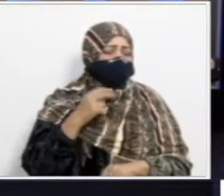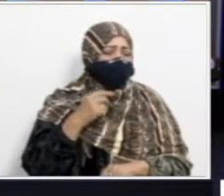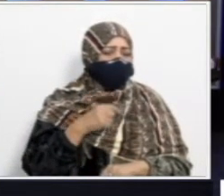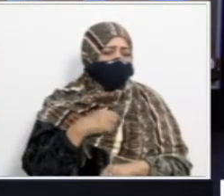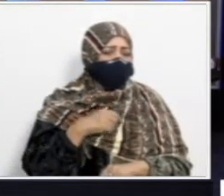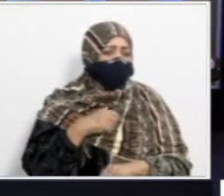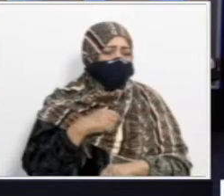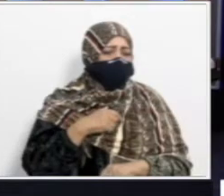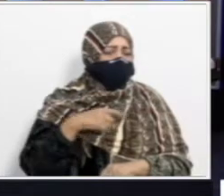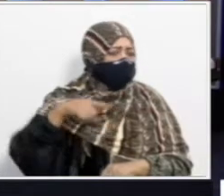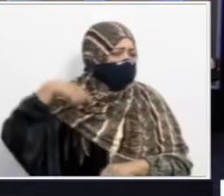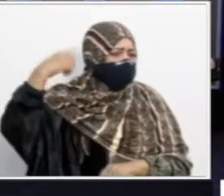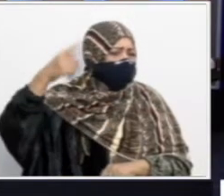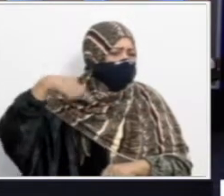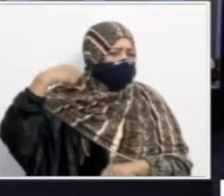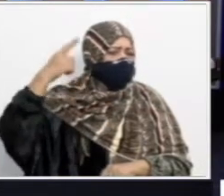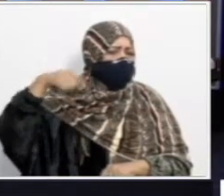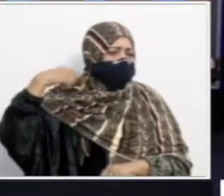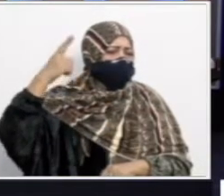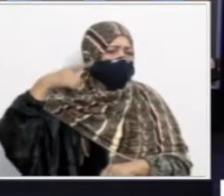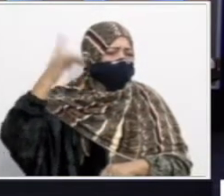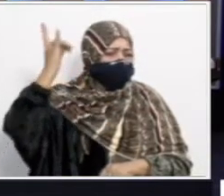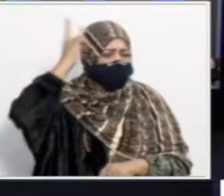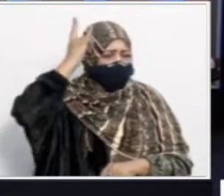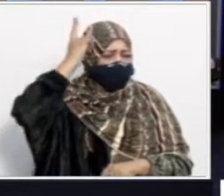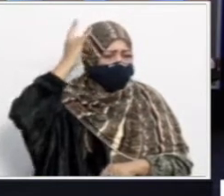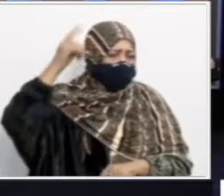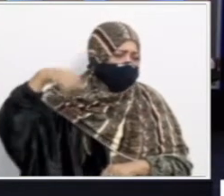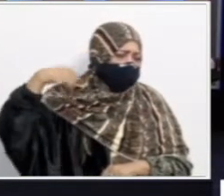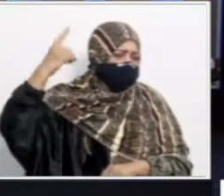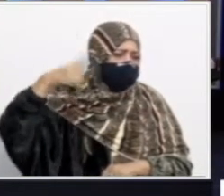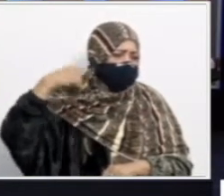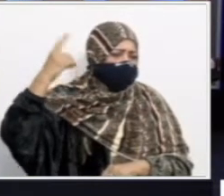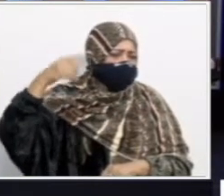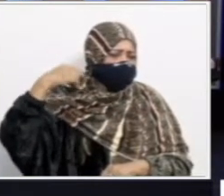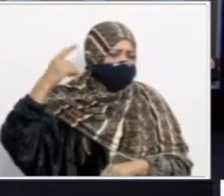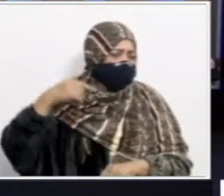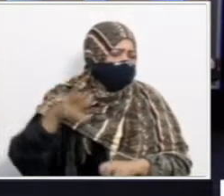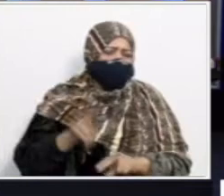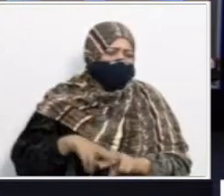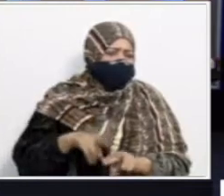إيه. قصدي يا شيخ من أي حاجة توسوس وما مش عارفة حاجة كيف كيف قبيل.